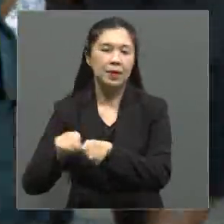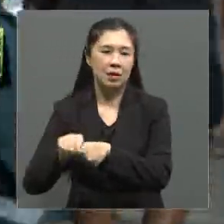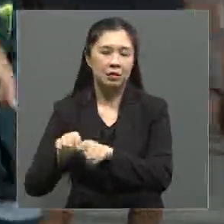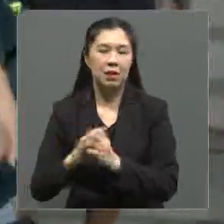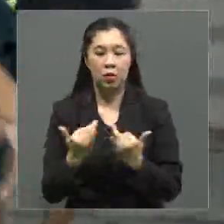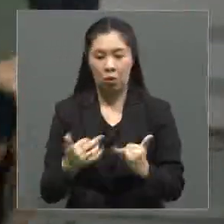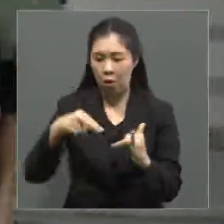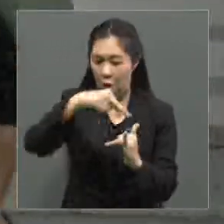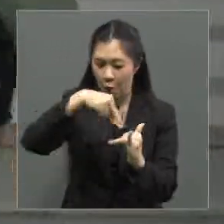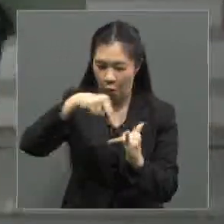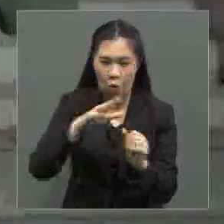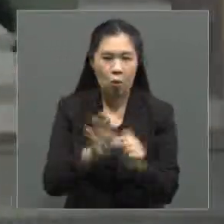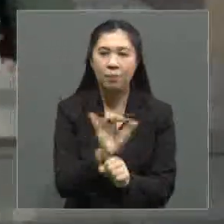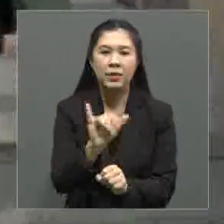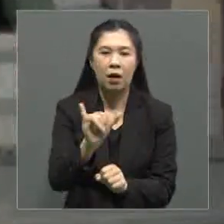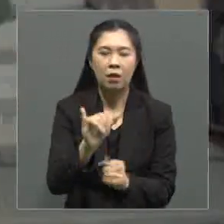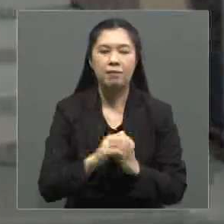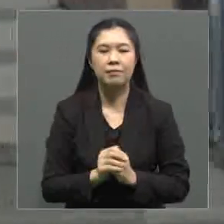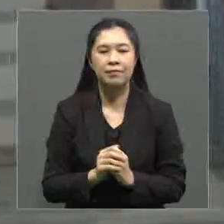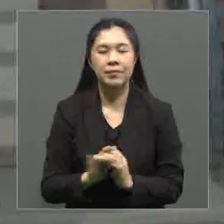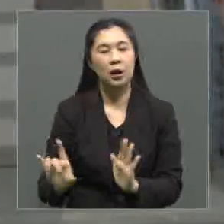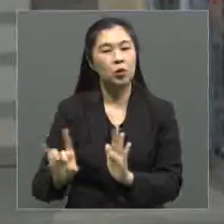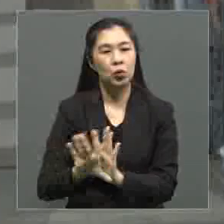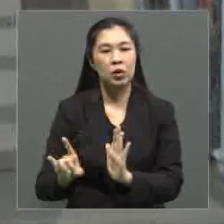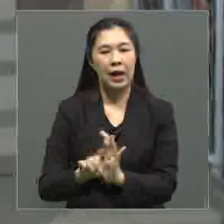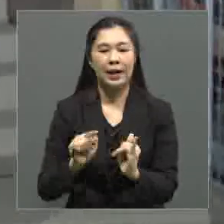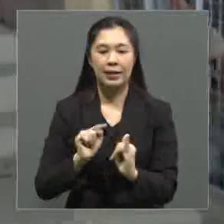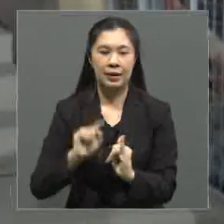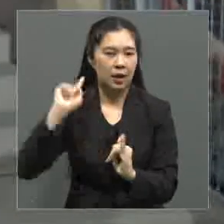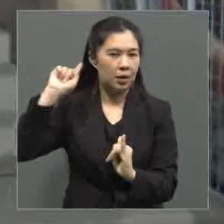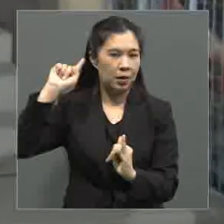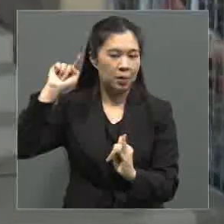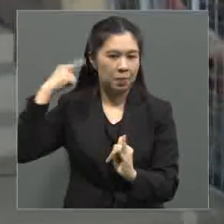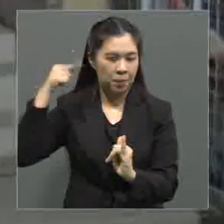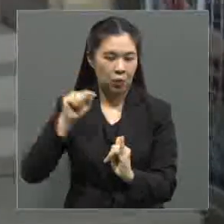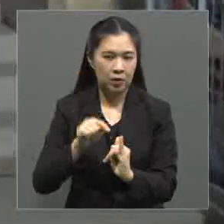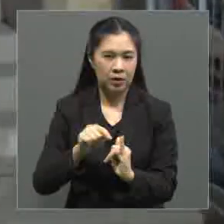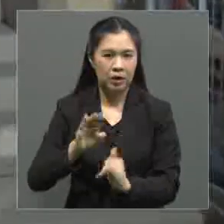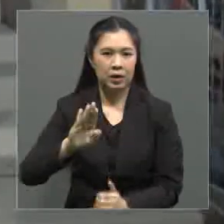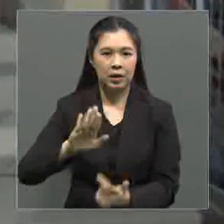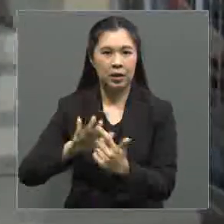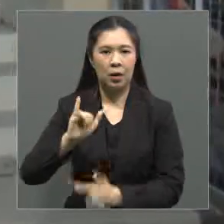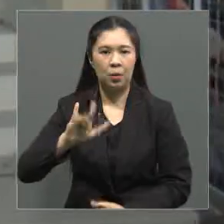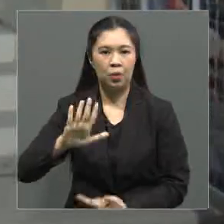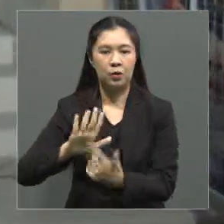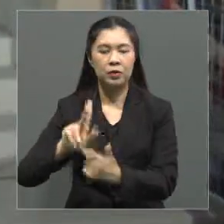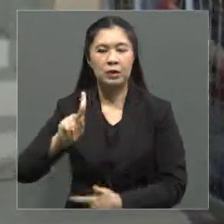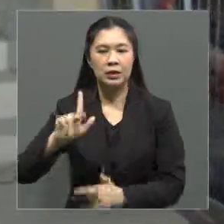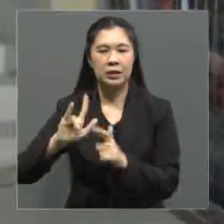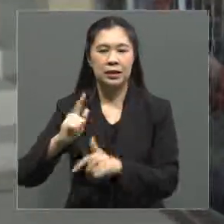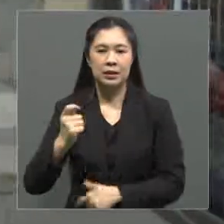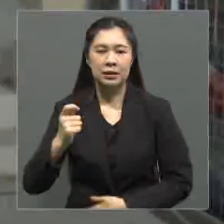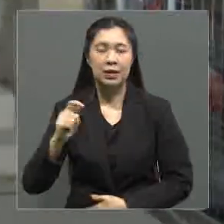ยังพิสูจน์อัตลักไม่ได้แลร่างสุดท้ายครับเป็นร่างของนางบุญเกื้อทองสำฤทธิ์ทางครอบครัวเองก็จะนำกลับไป